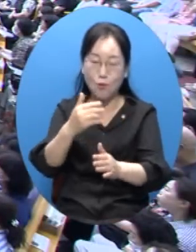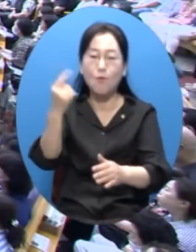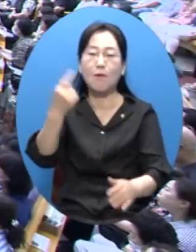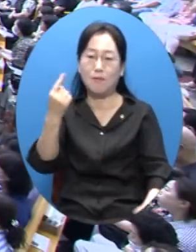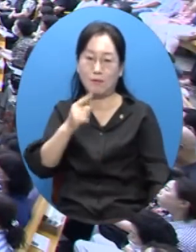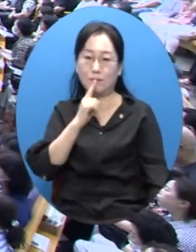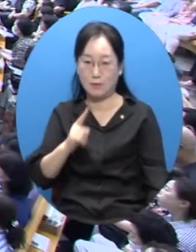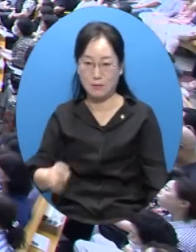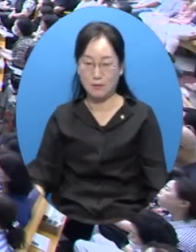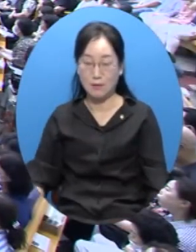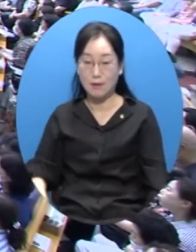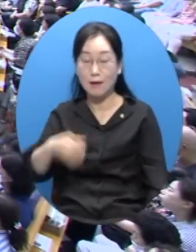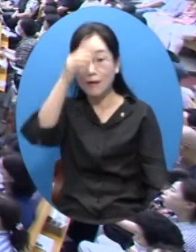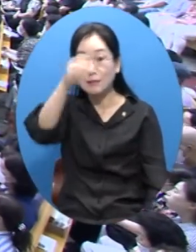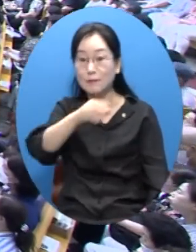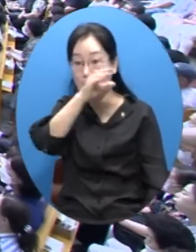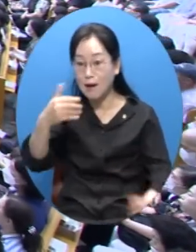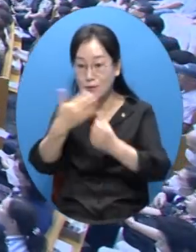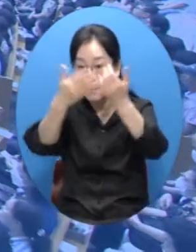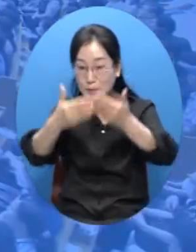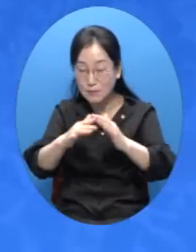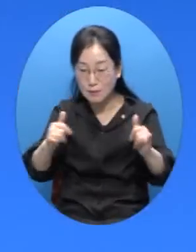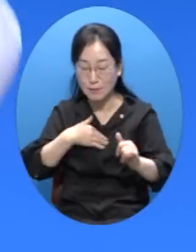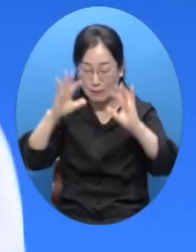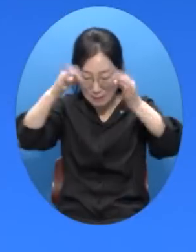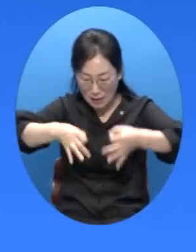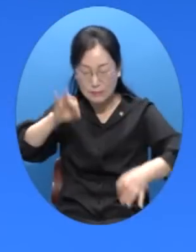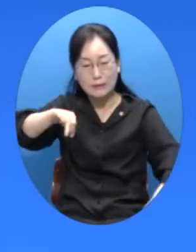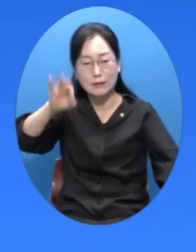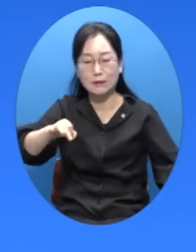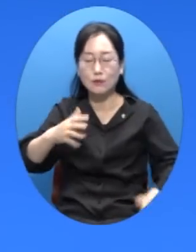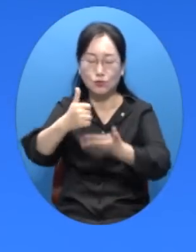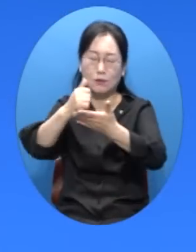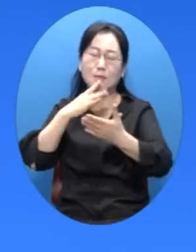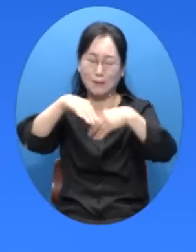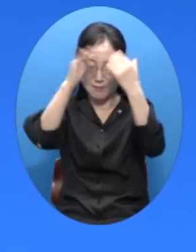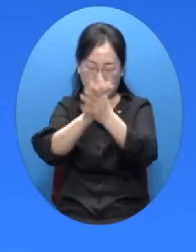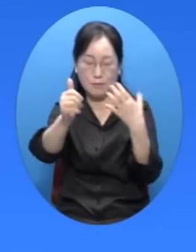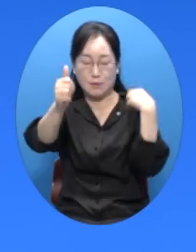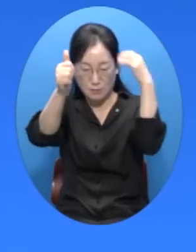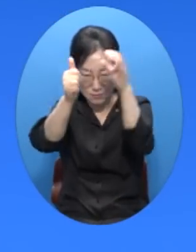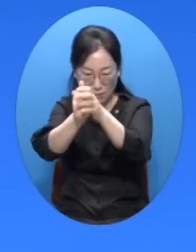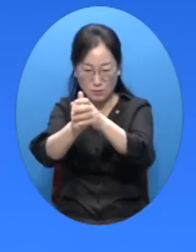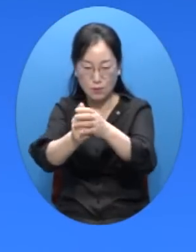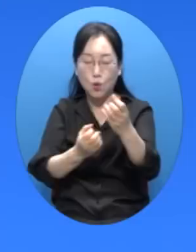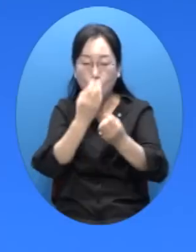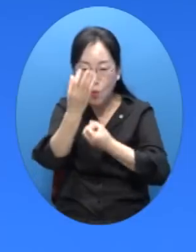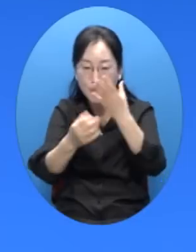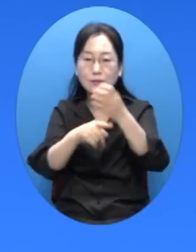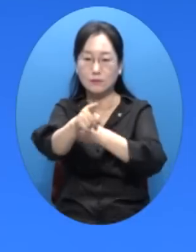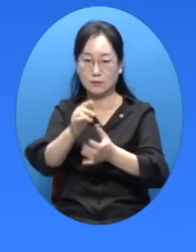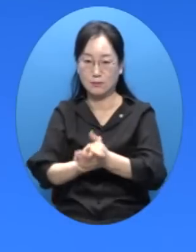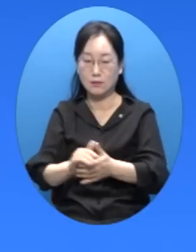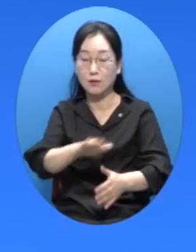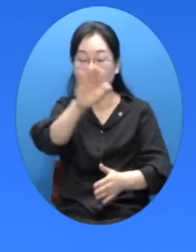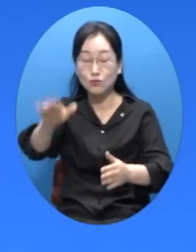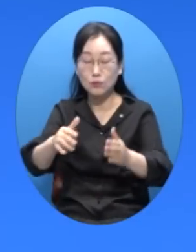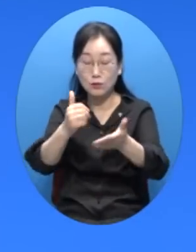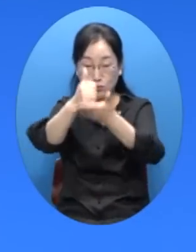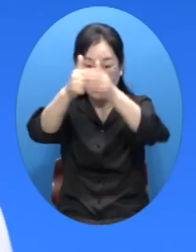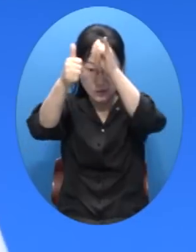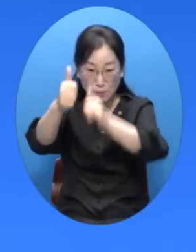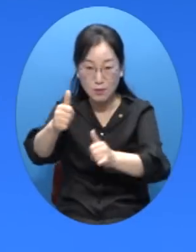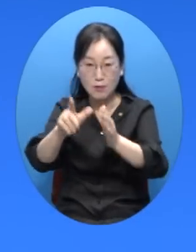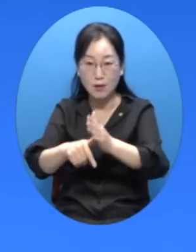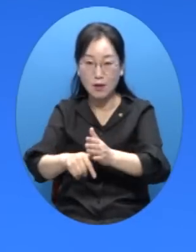진짜로 은혜 받은 사람은 나는 아무것도 아닙니다. 주님만이 나의 모든 것 되십니다 고백하는 사람들인 것입니다. 우리들이 주님을 섬기면서